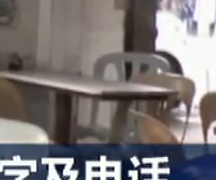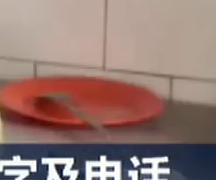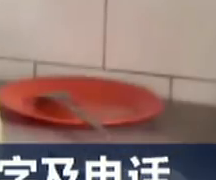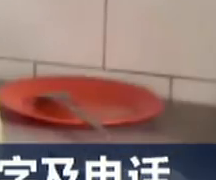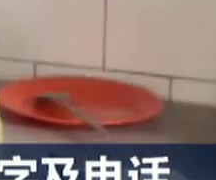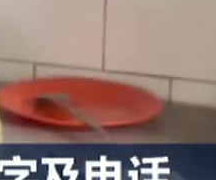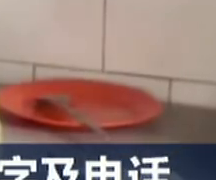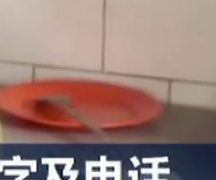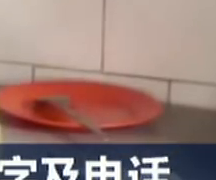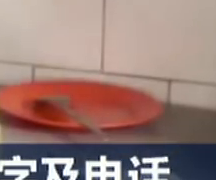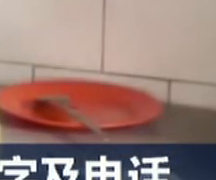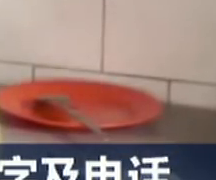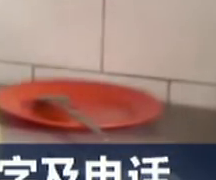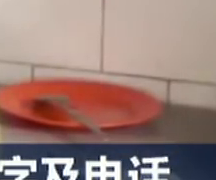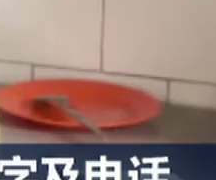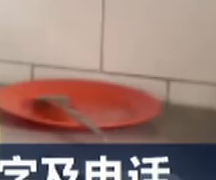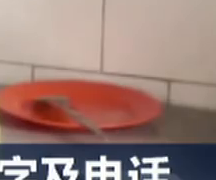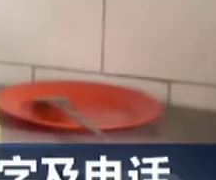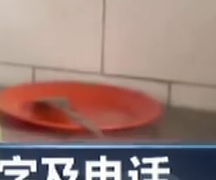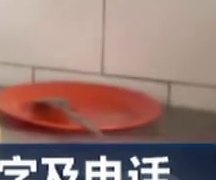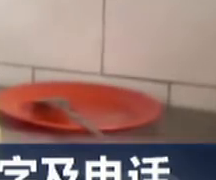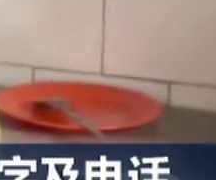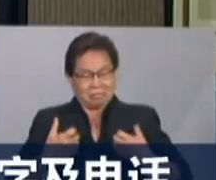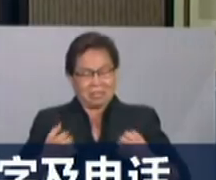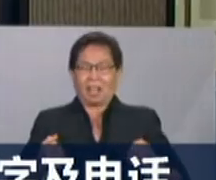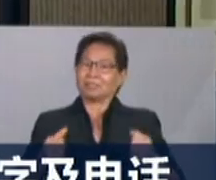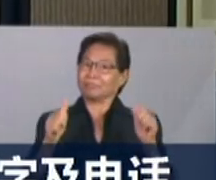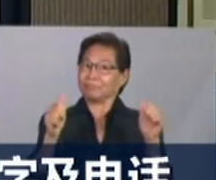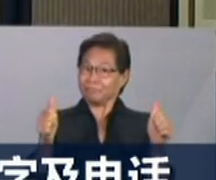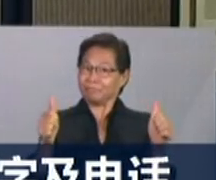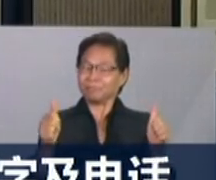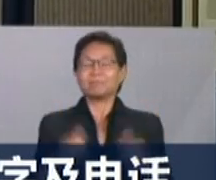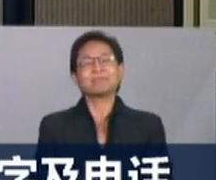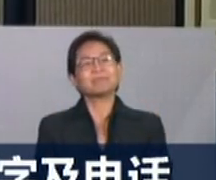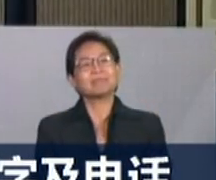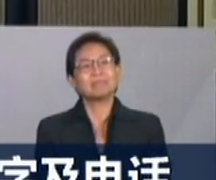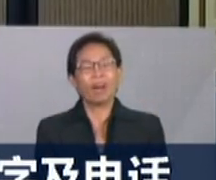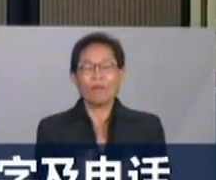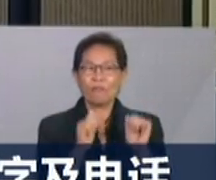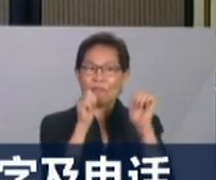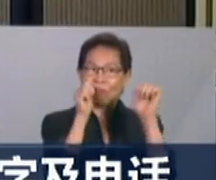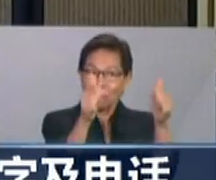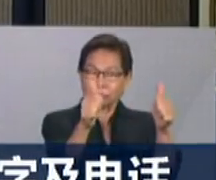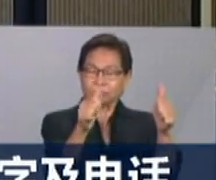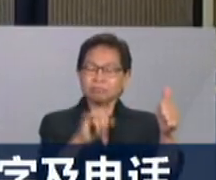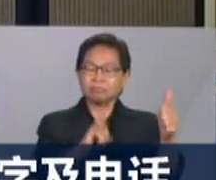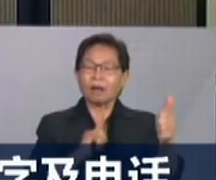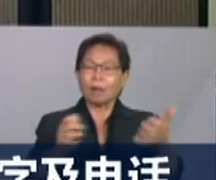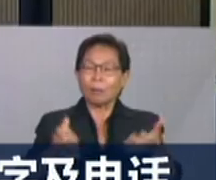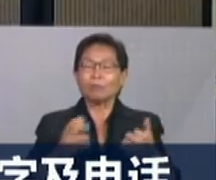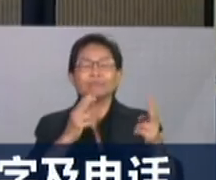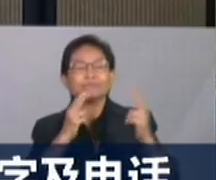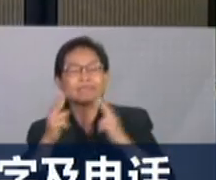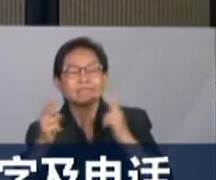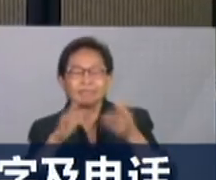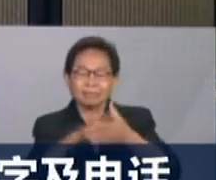又可以回到餐馆或是咖啡厅坐下来用餐。首相穆尤丁说，业者这两天就可以先清洗餐具、购